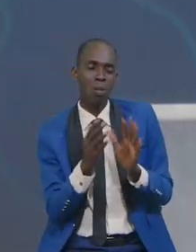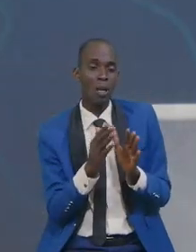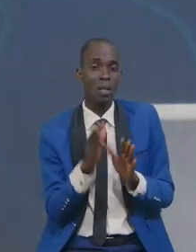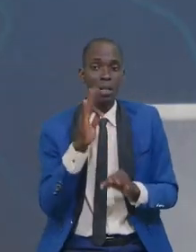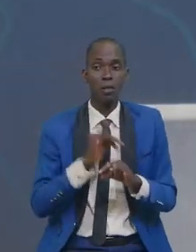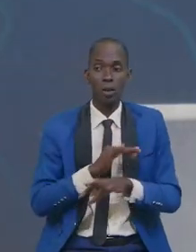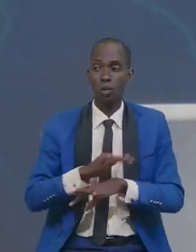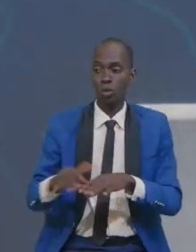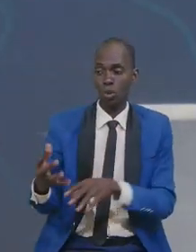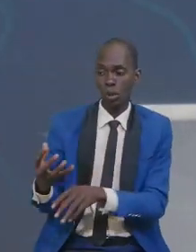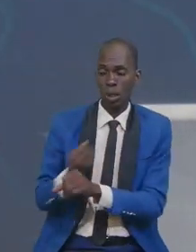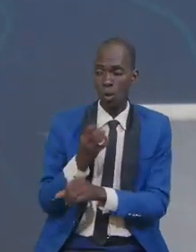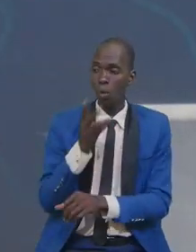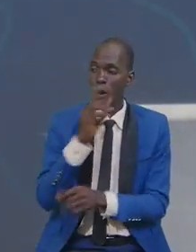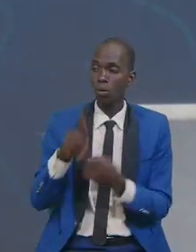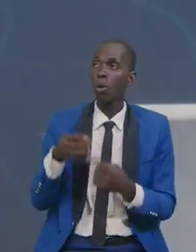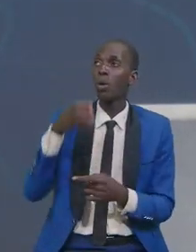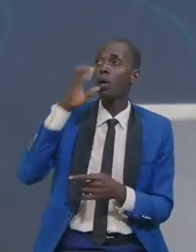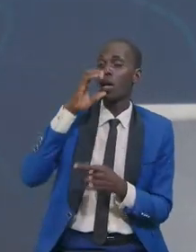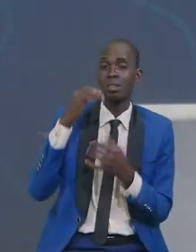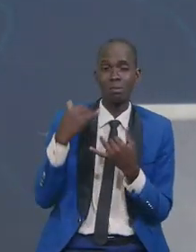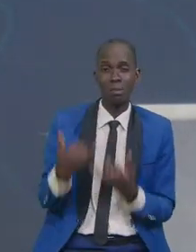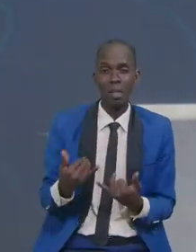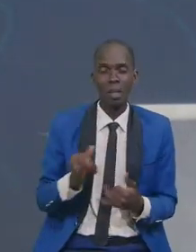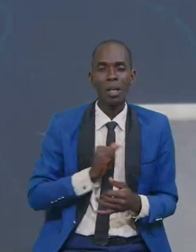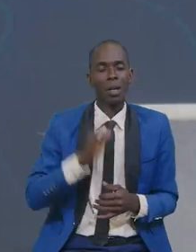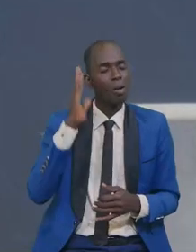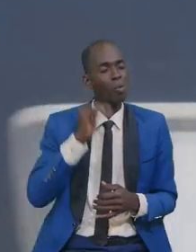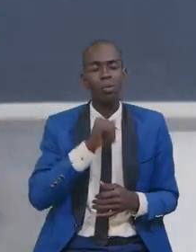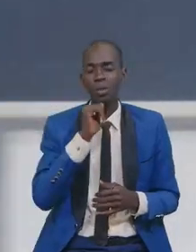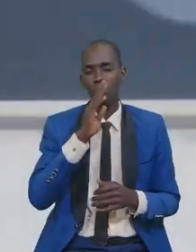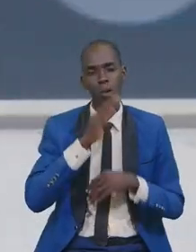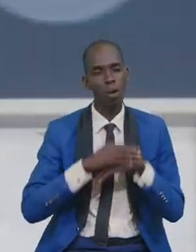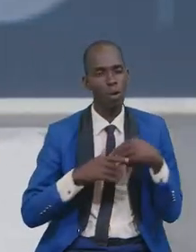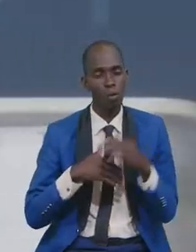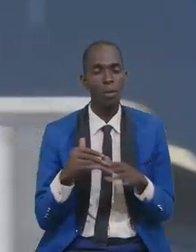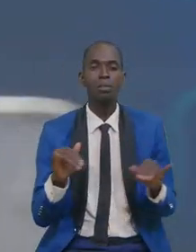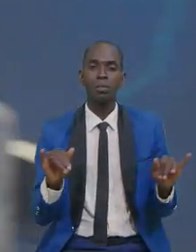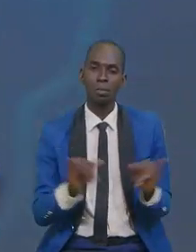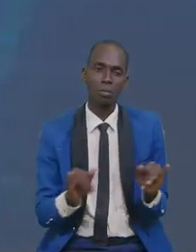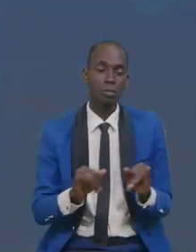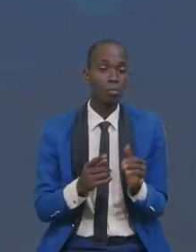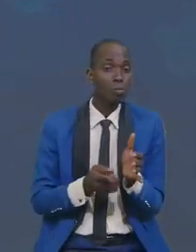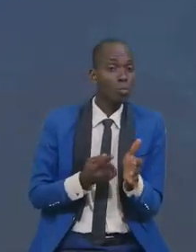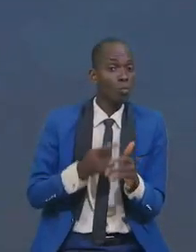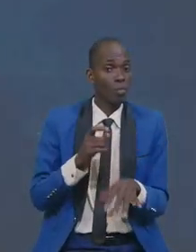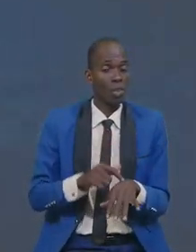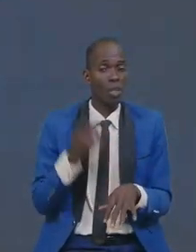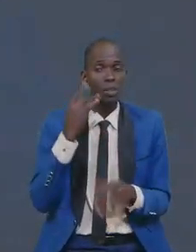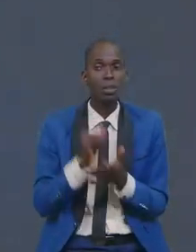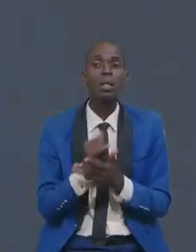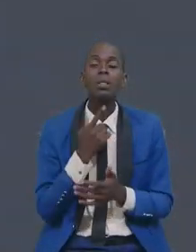ne prends pas d'eau à boire, je ne serai plus moi-même. Parfois, la soif